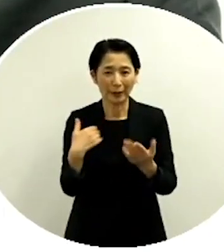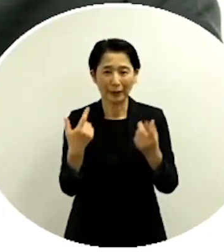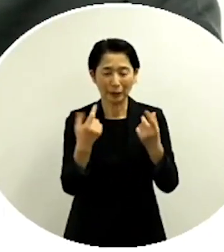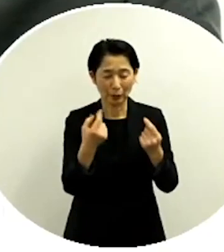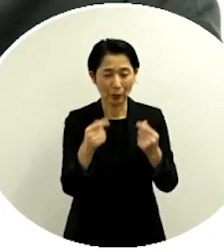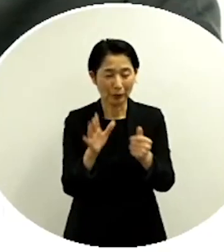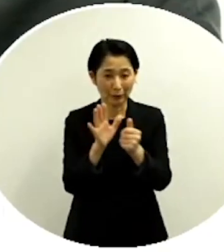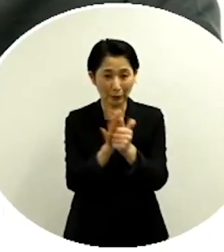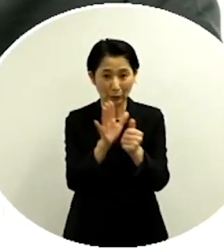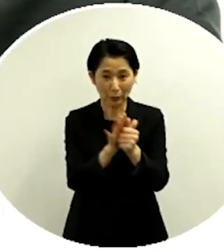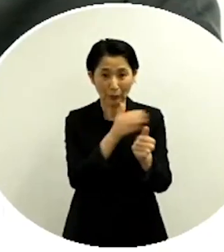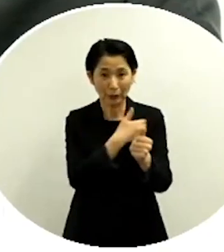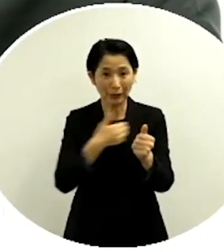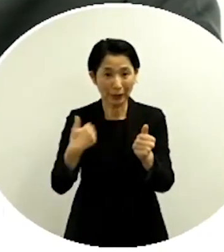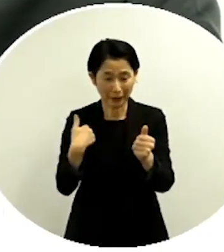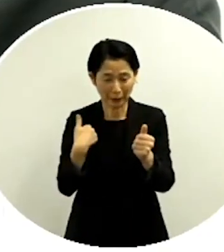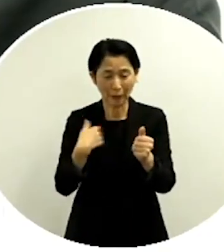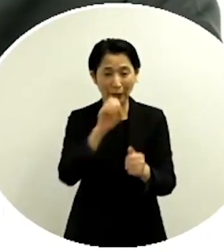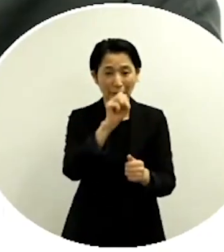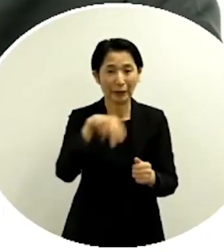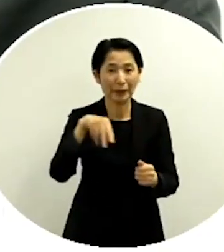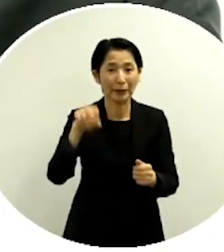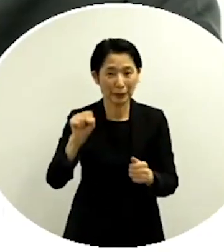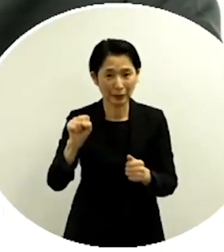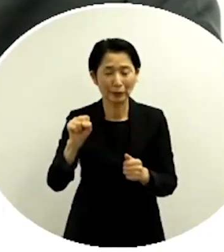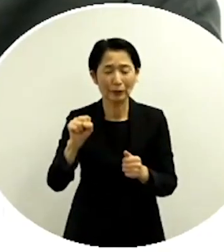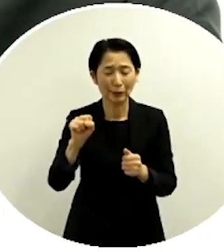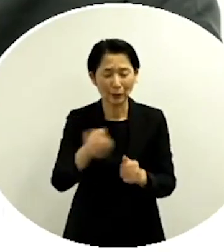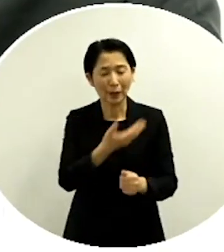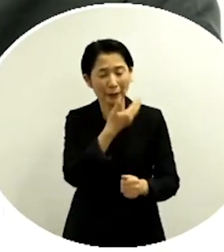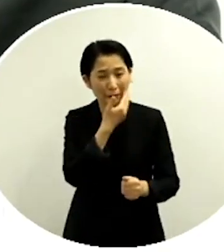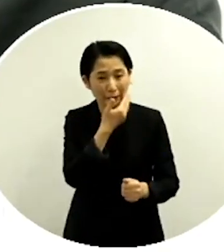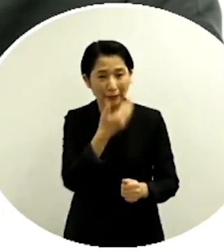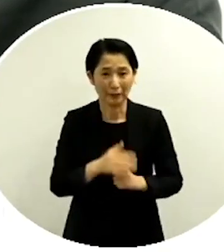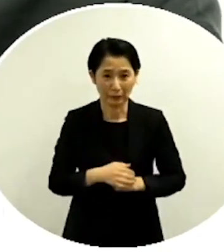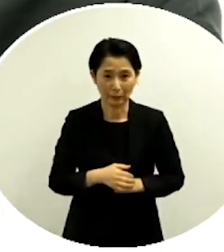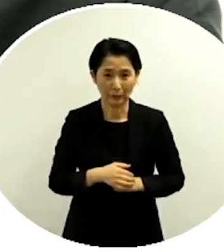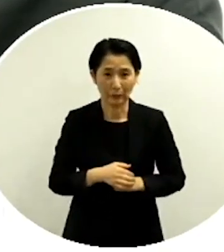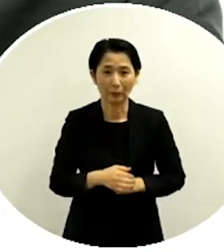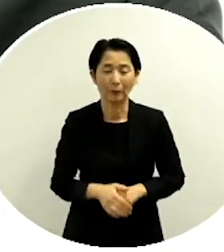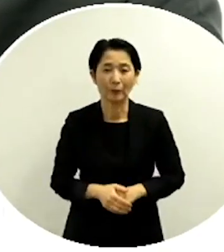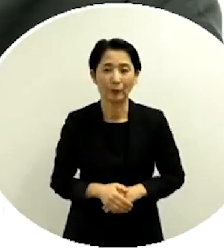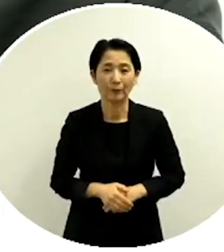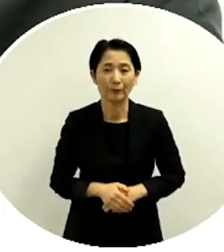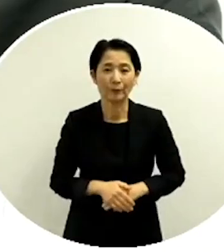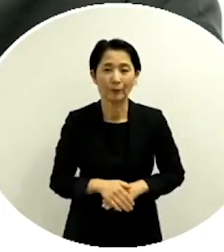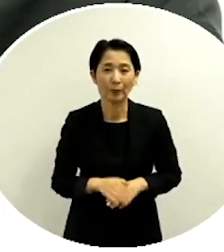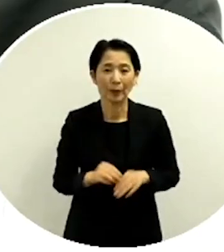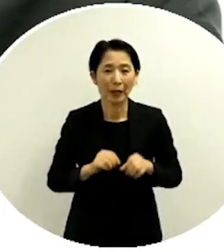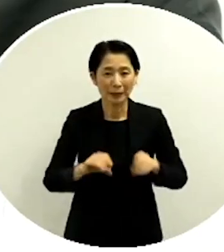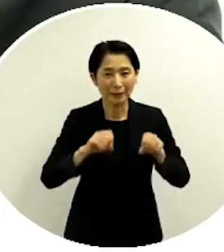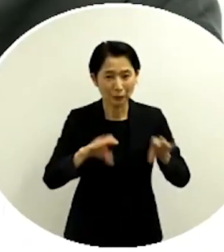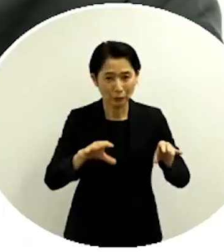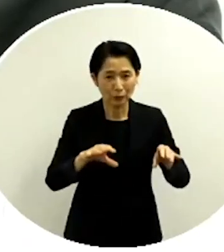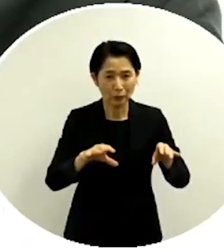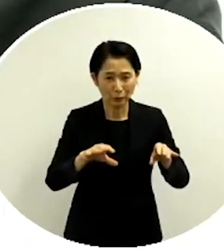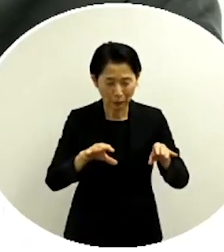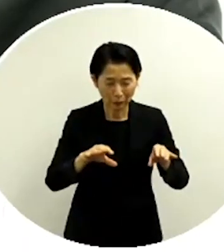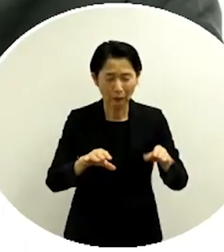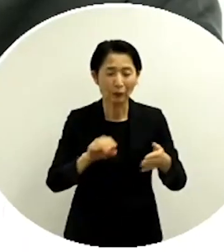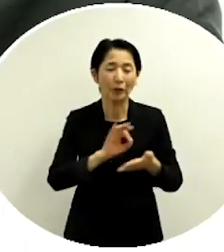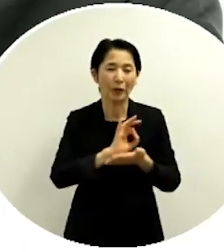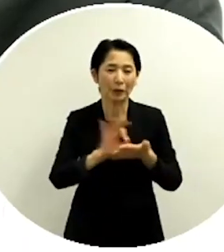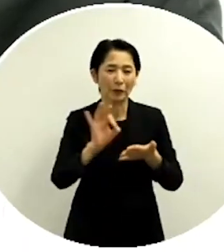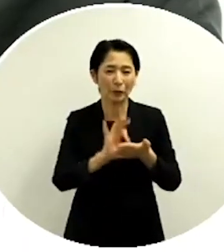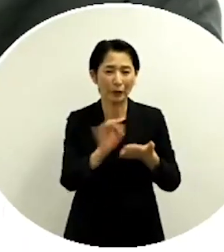してのは sns っていうのがやっぱりリアルで政治が物事に動いていくことを発信していくことで活用できたらいいなと